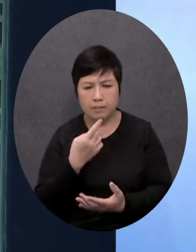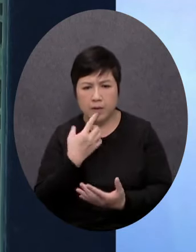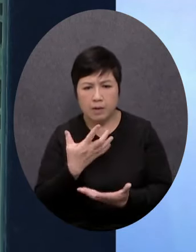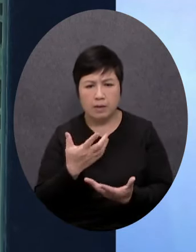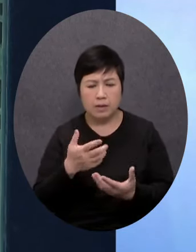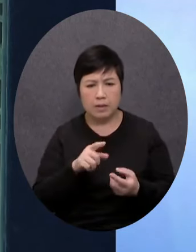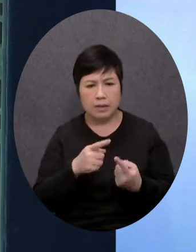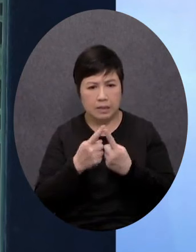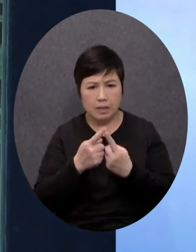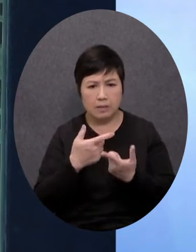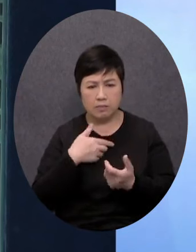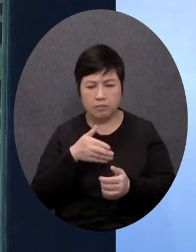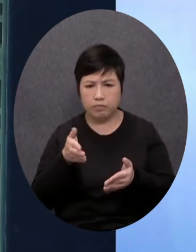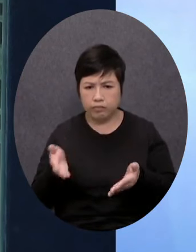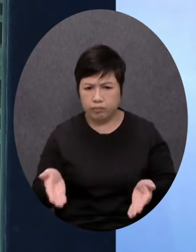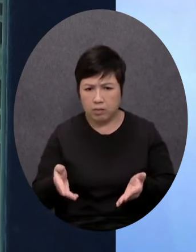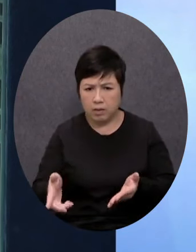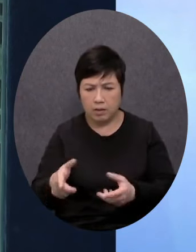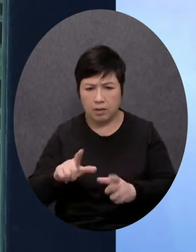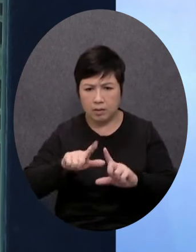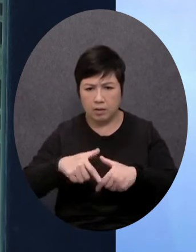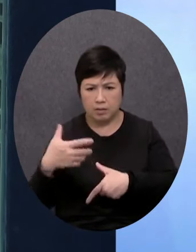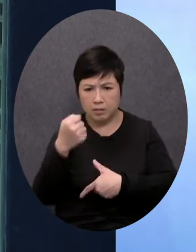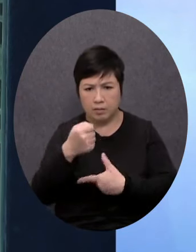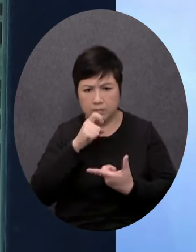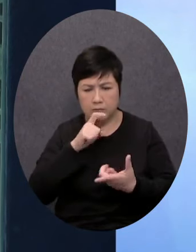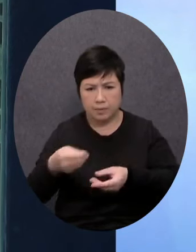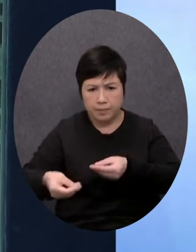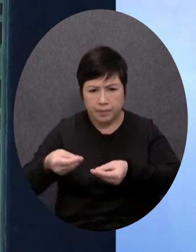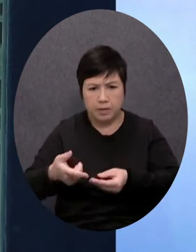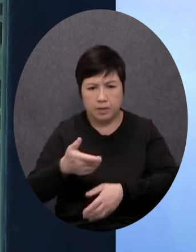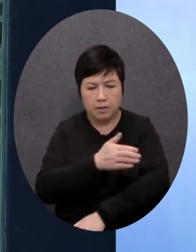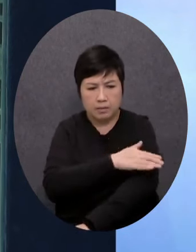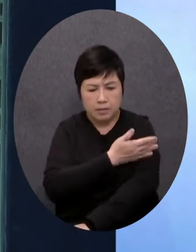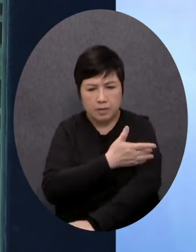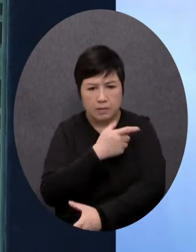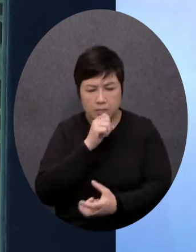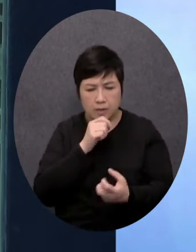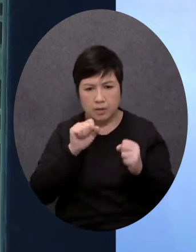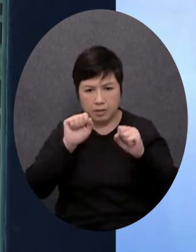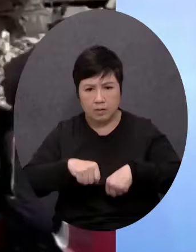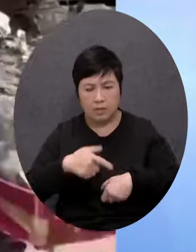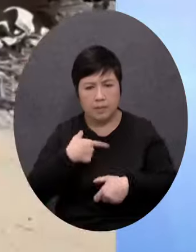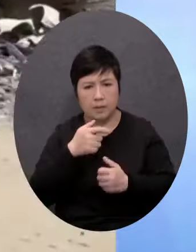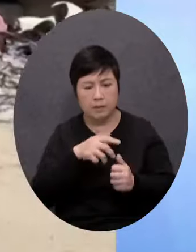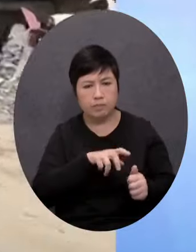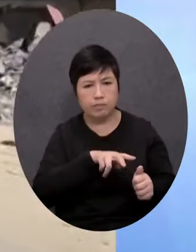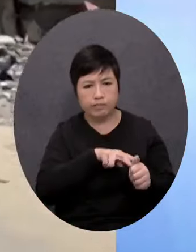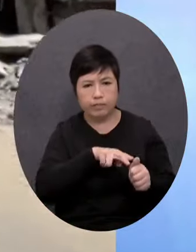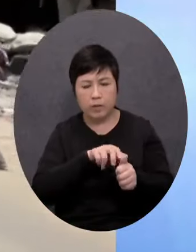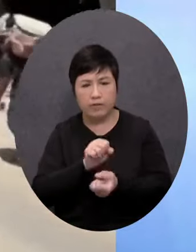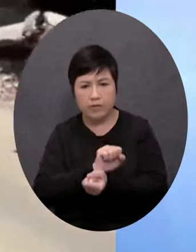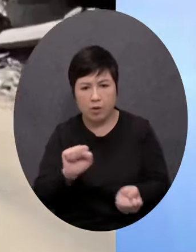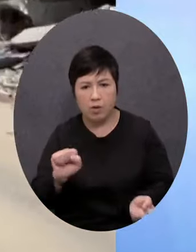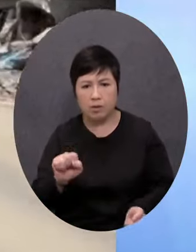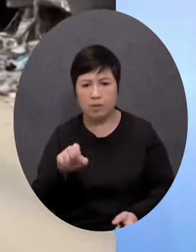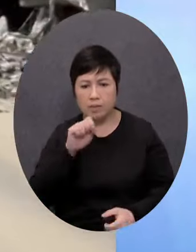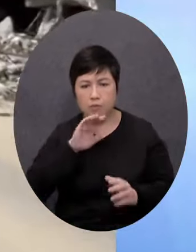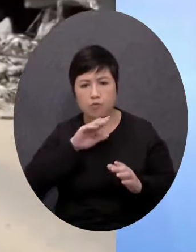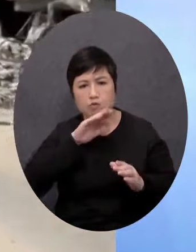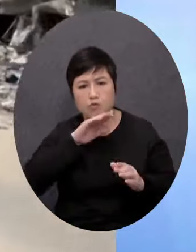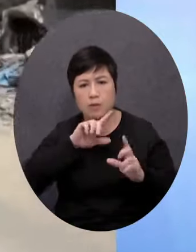And he urged the Prime Minister to empower his negotiators to conclude a deal without delay to bring the hostages home. 被問到一旦以色列